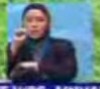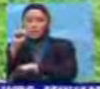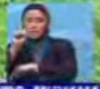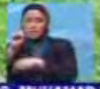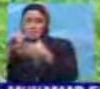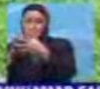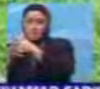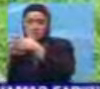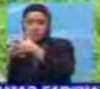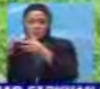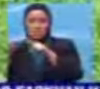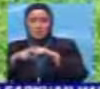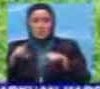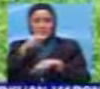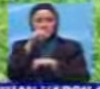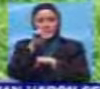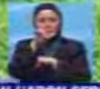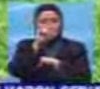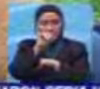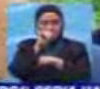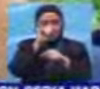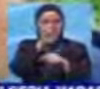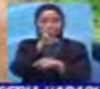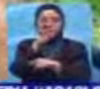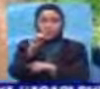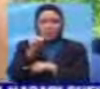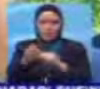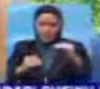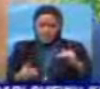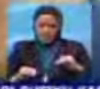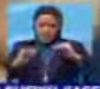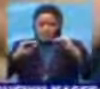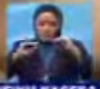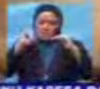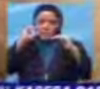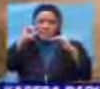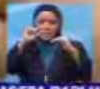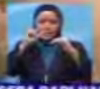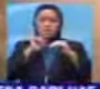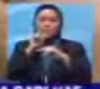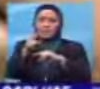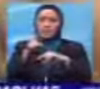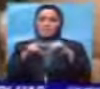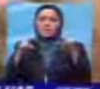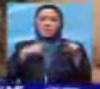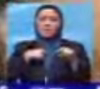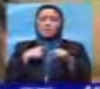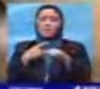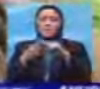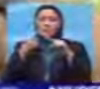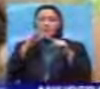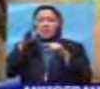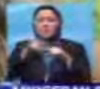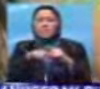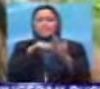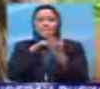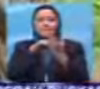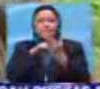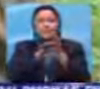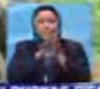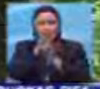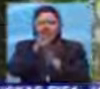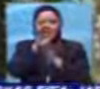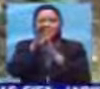ringgit yang mempamer sedikit kenaikan dijangka mengekang permintaan dalam pasaran getah tempatan bagi sementara waktu.